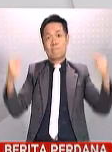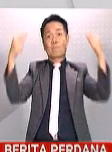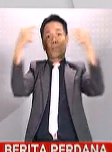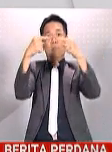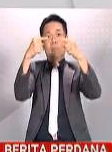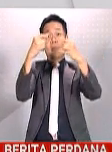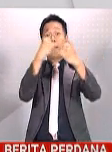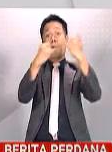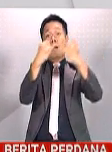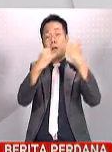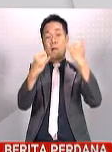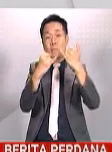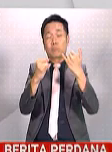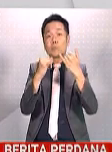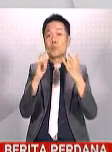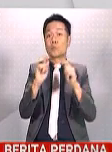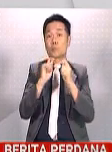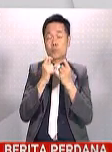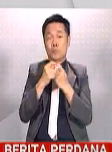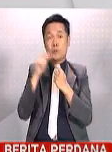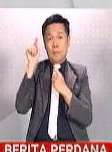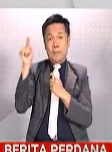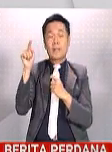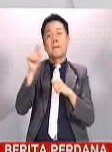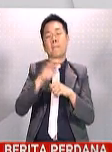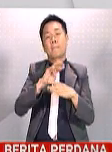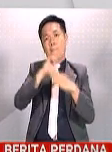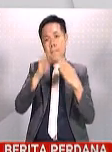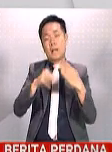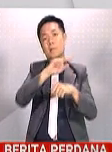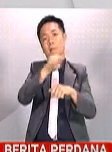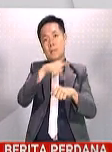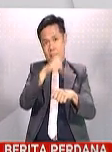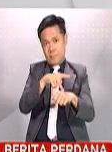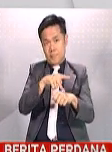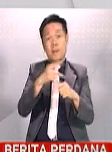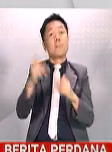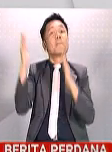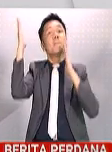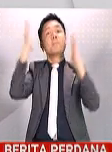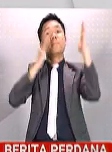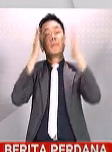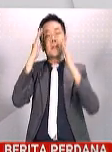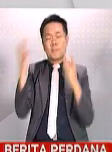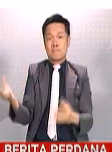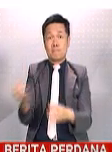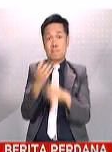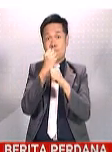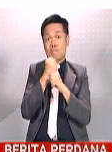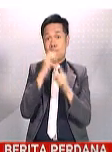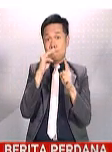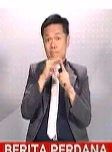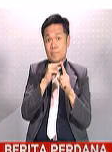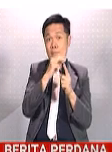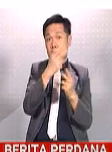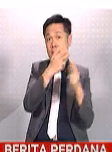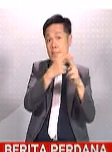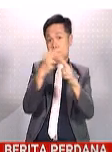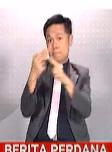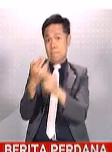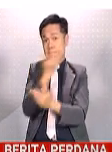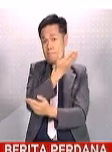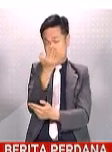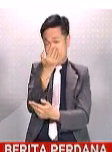Kejohanan Badminton Berpasukan Asia 2020 di Manila. Malaysia mengutip mata pertama menerusi ketua pasukan Lee Zijia